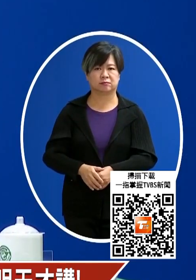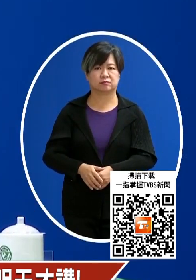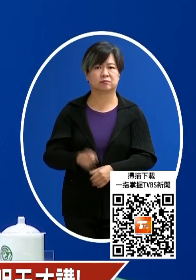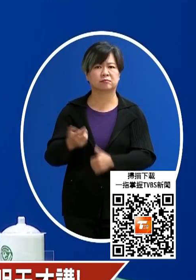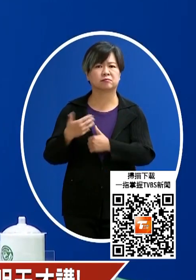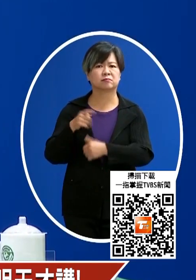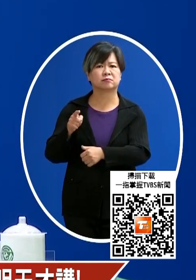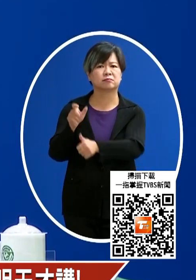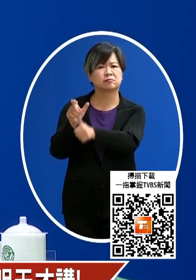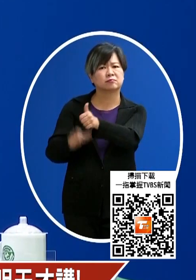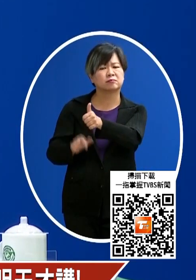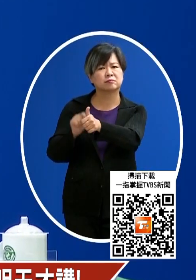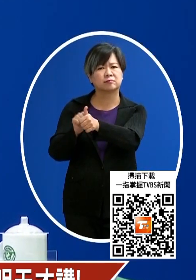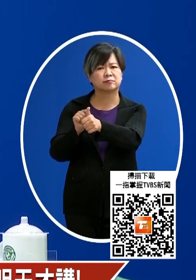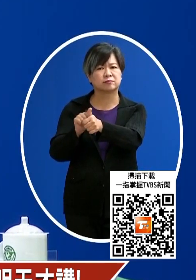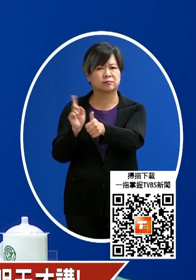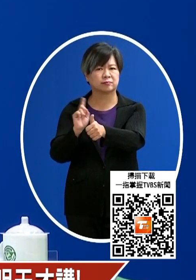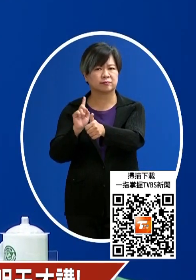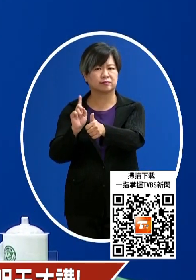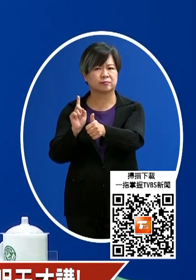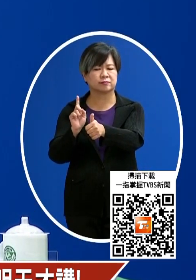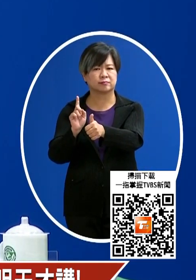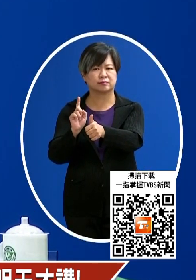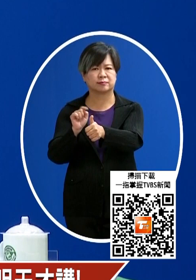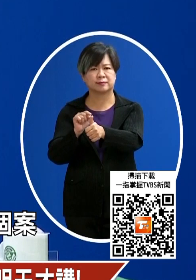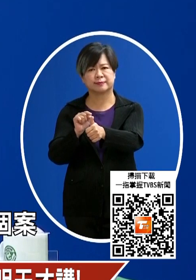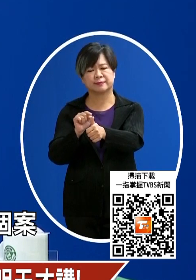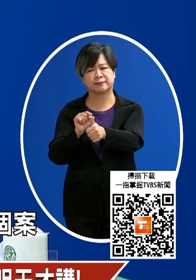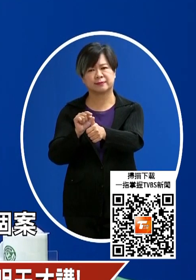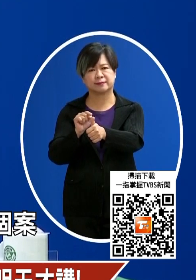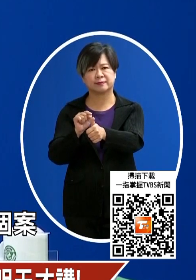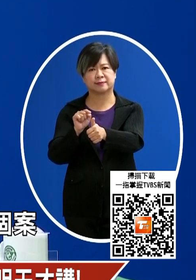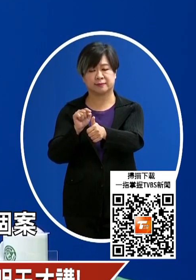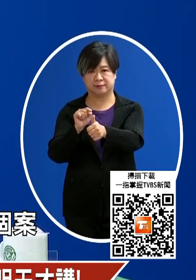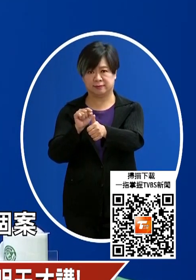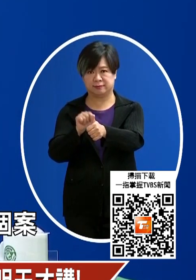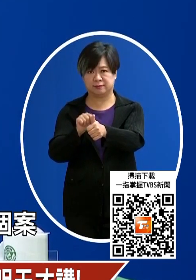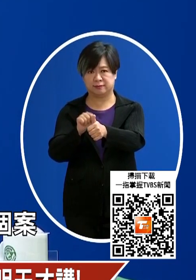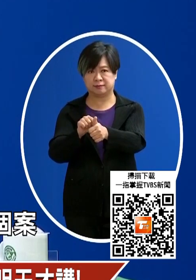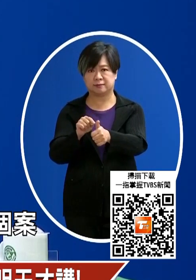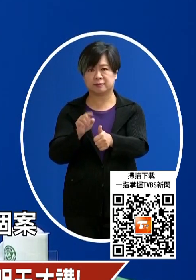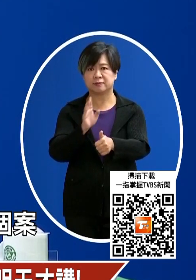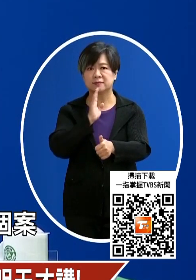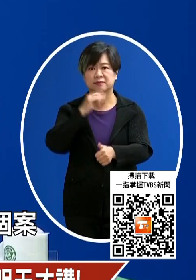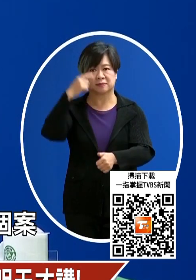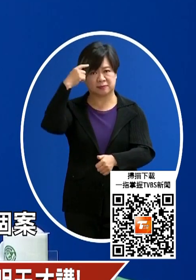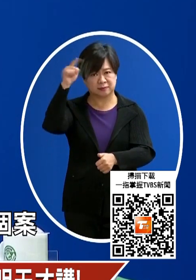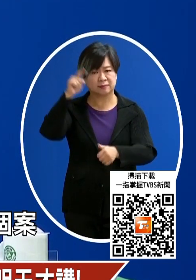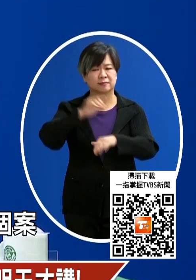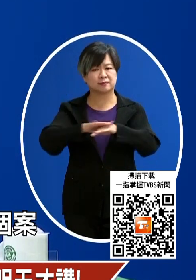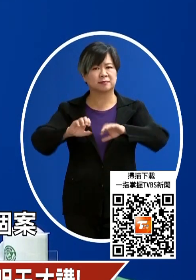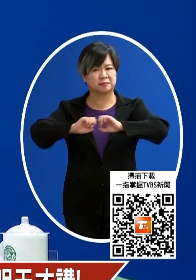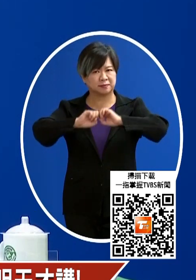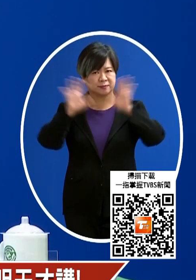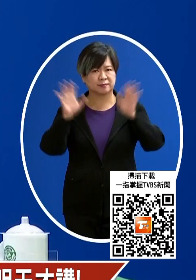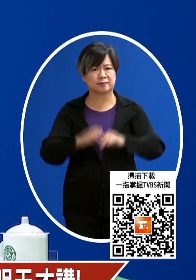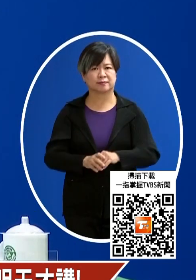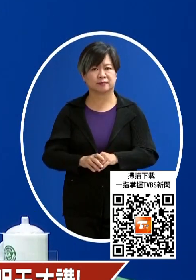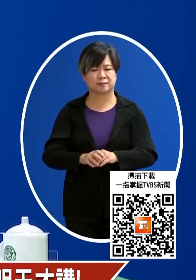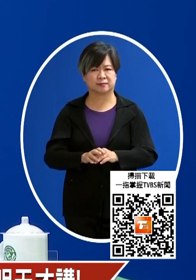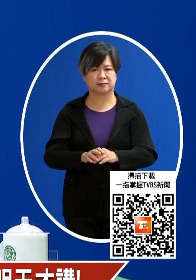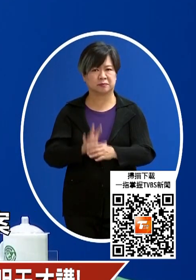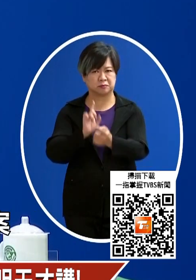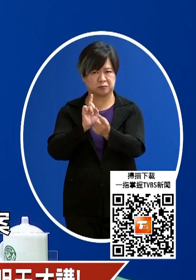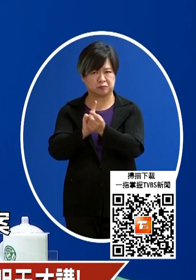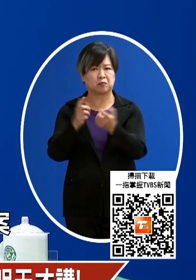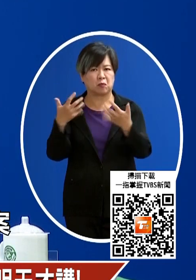这个个案哈，它应该是这个它的这个应该也是我们明天会公布的个案，它的一个接触